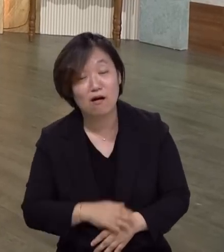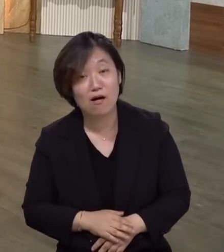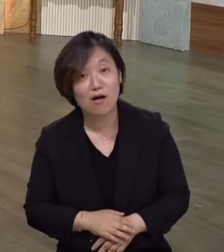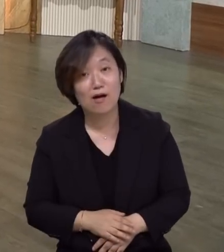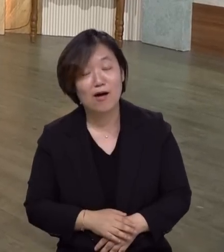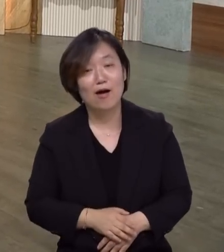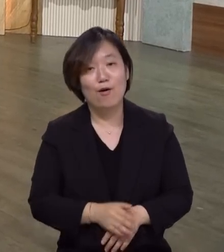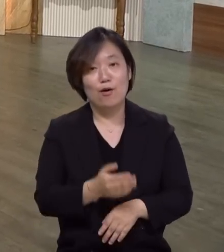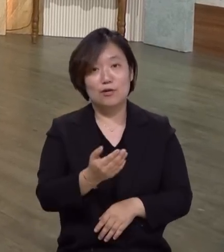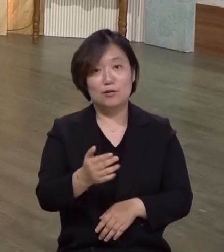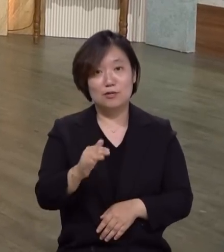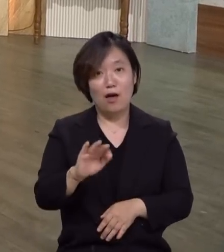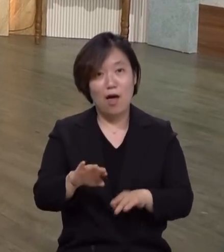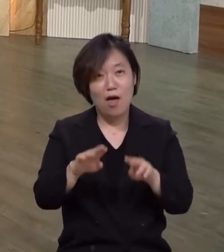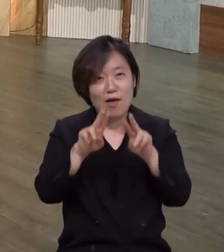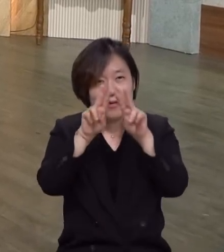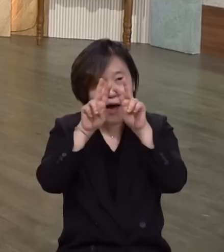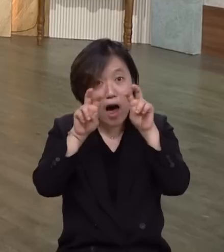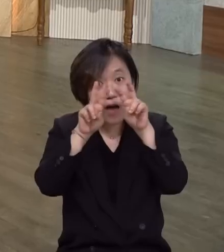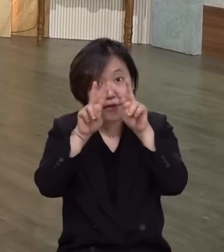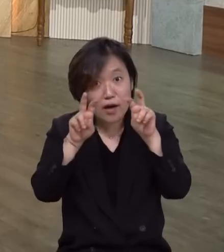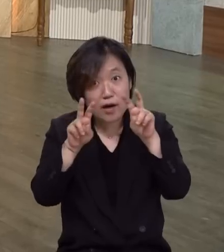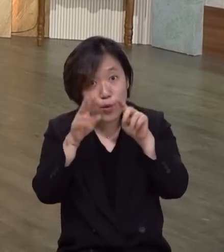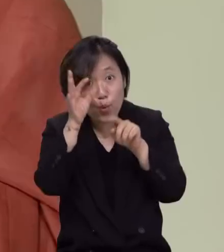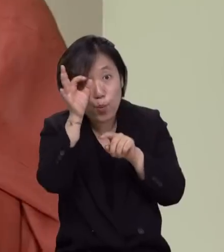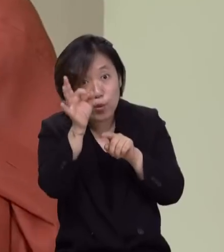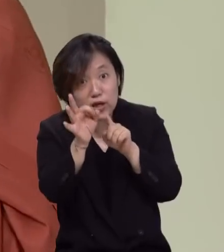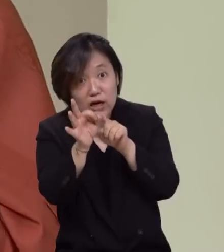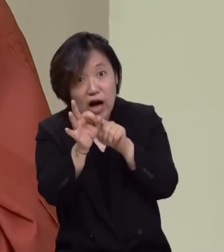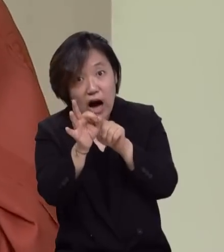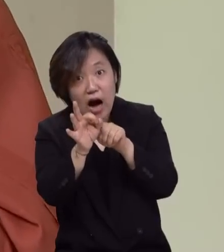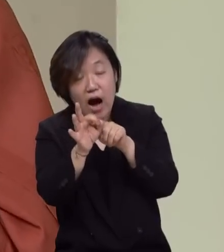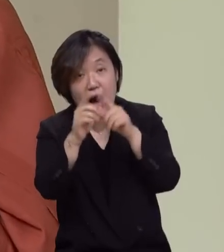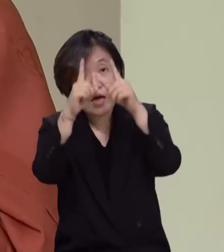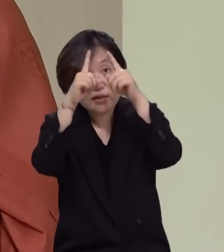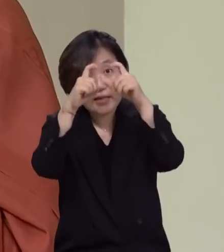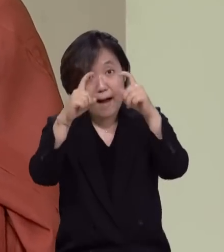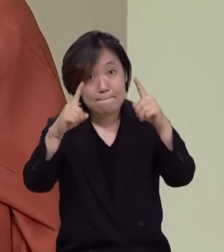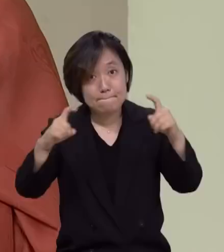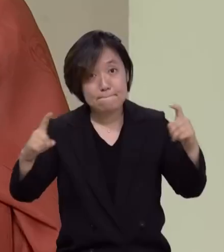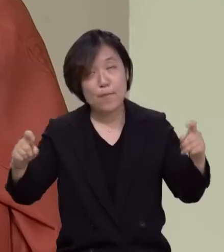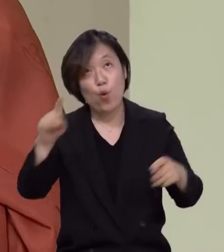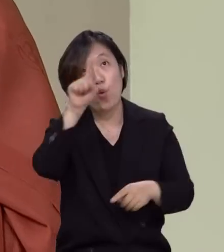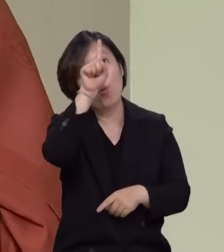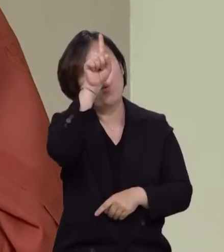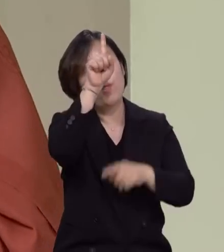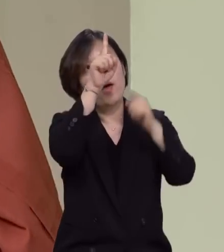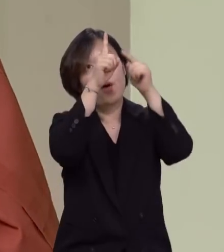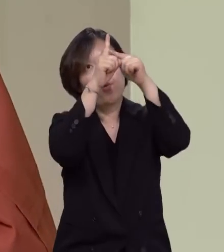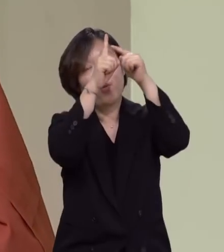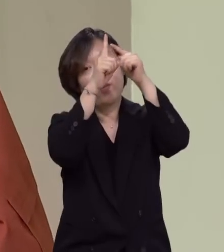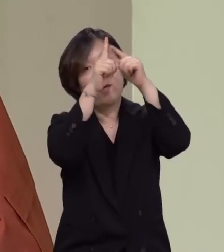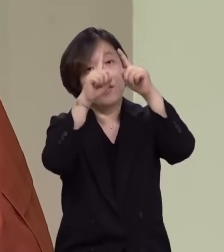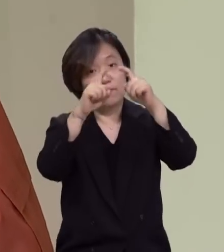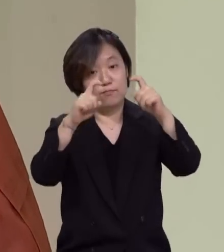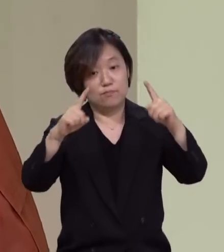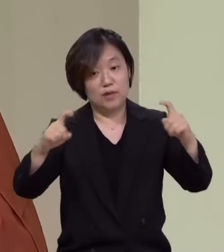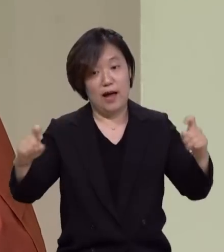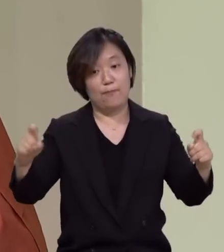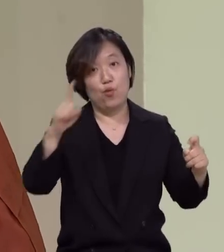그런데 자세히 보니까 탑의 끄트머리 탑의 가장 위에 끄트머리에